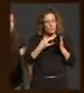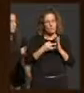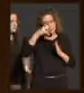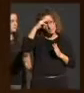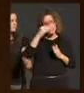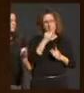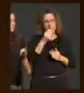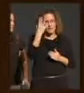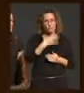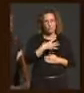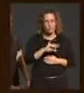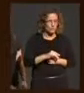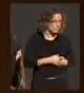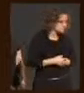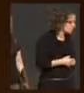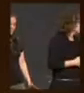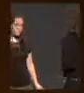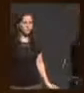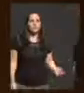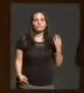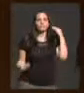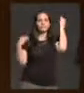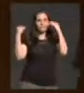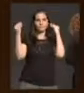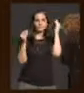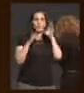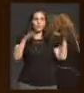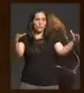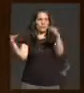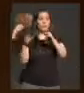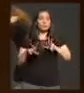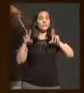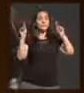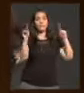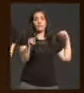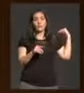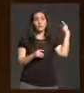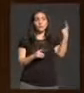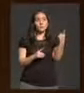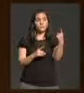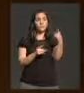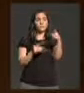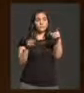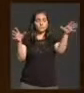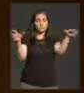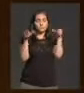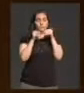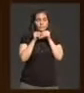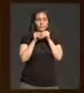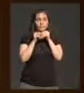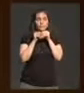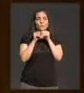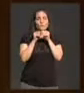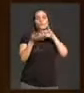Hausnarketa kolektibo honen ondorioz, irtengo den egitasmo estrategikoan, baloreak